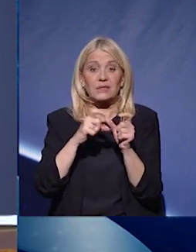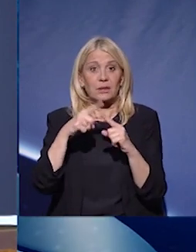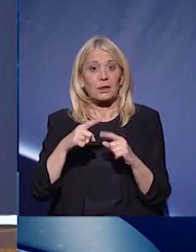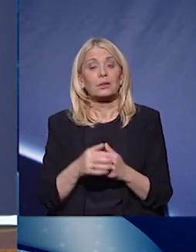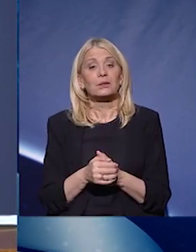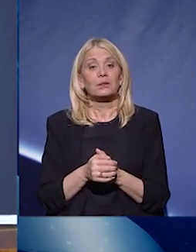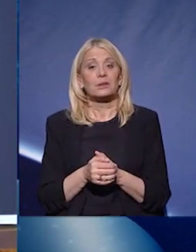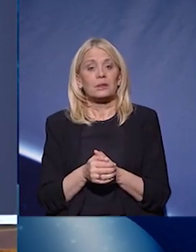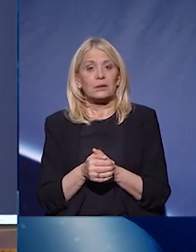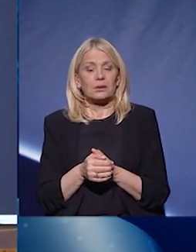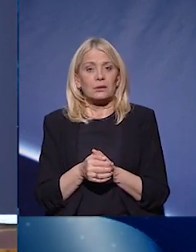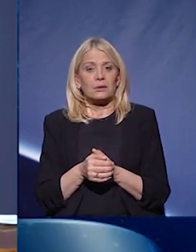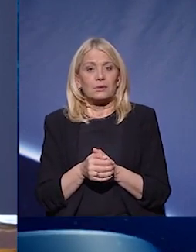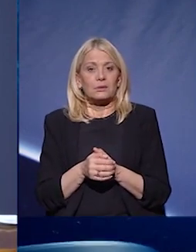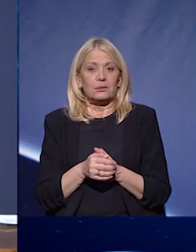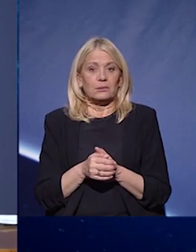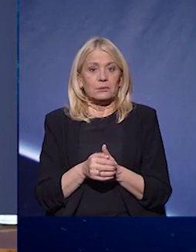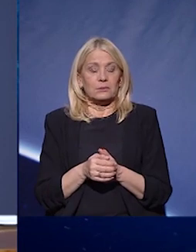Za to, da.